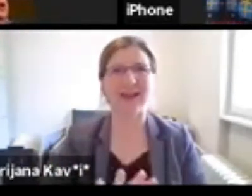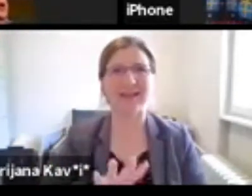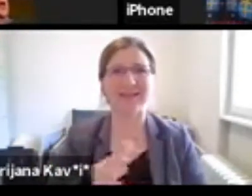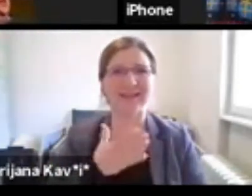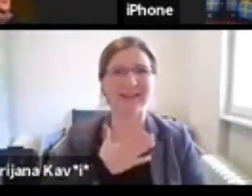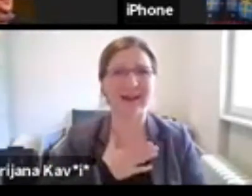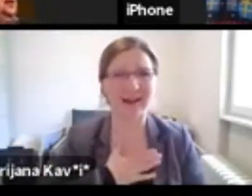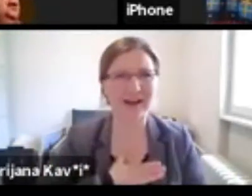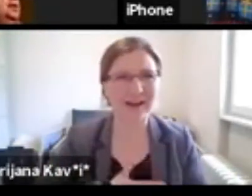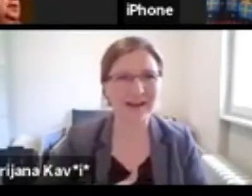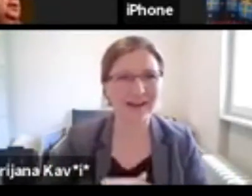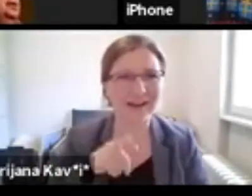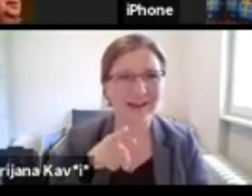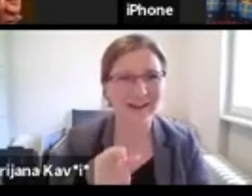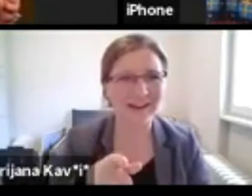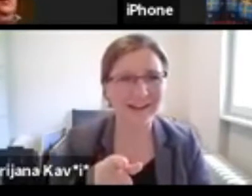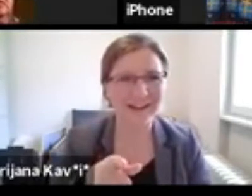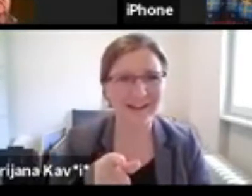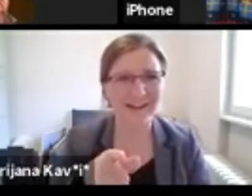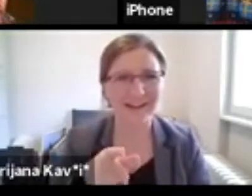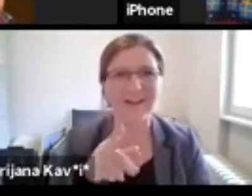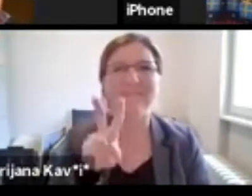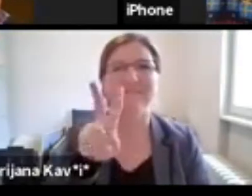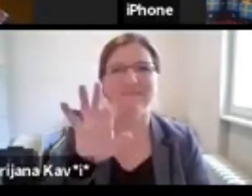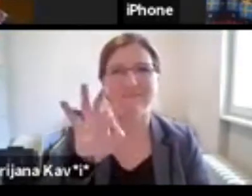rođendan dragi tvojo,